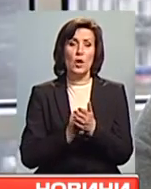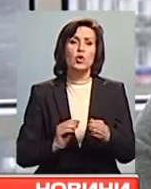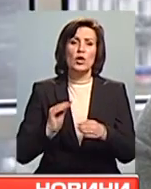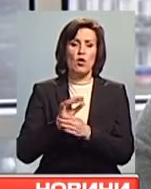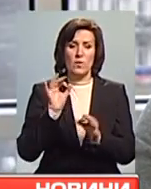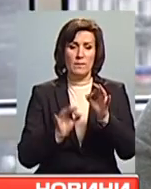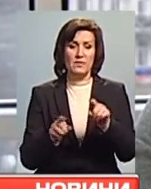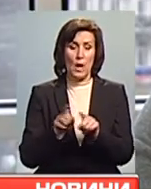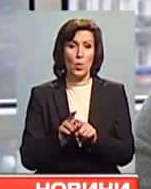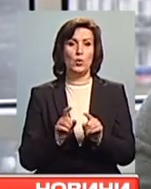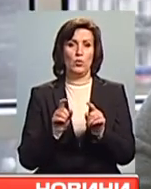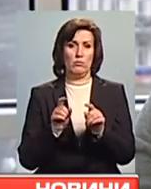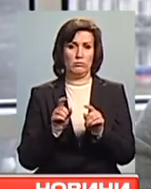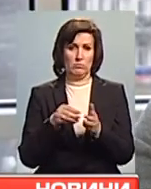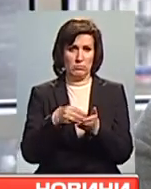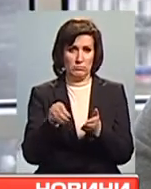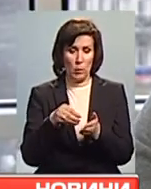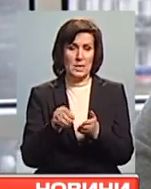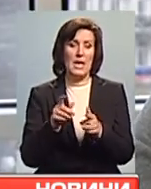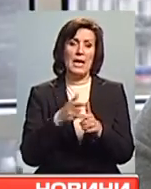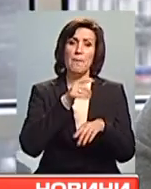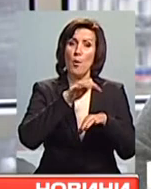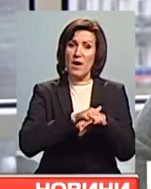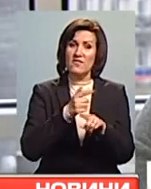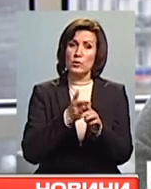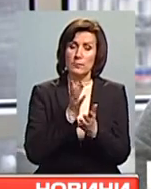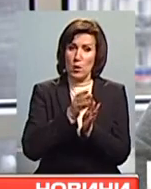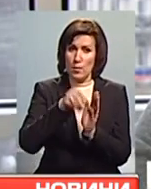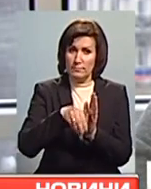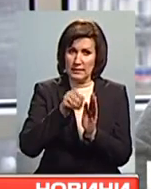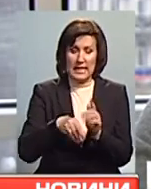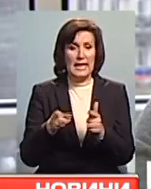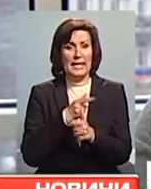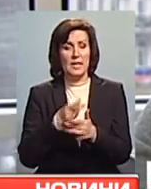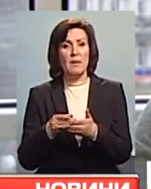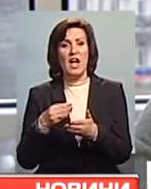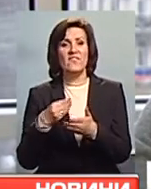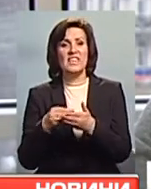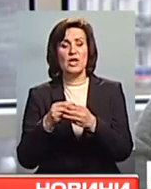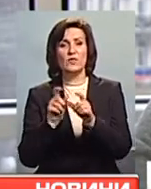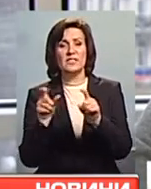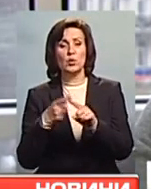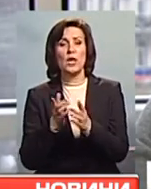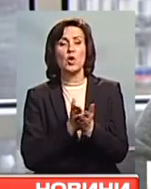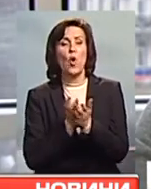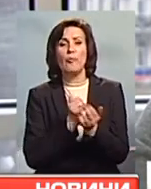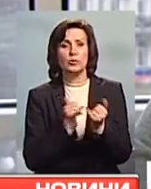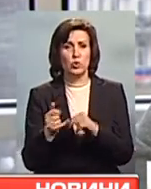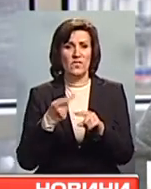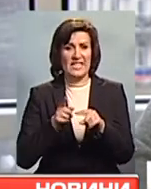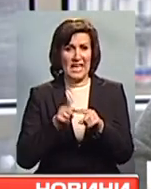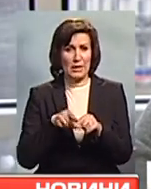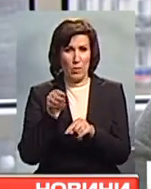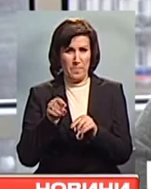комісії. За таку операцію либо банк, в якому проходить операція, либо фінансовий інститут, який обслуговує